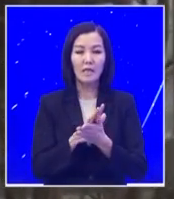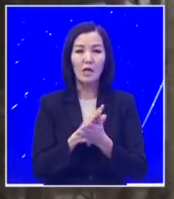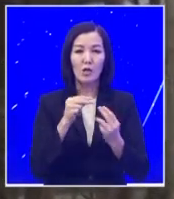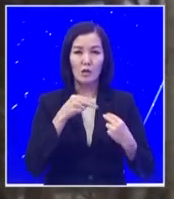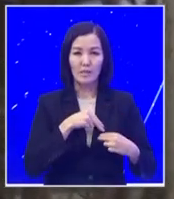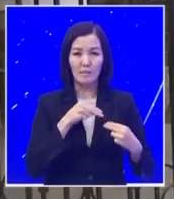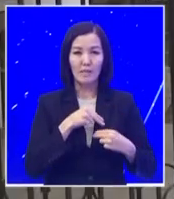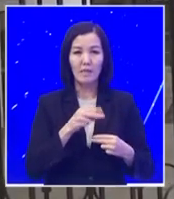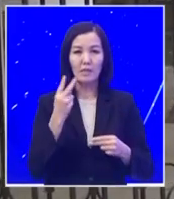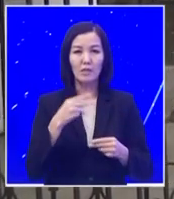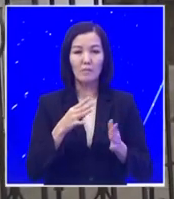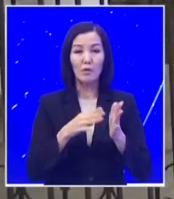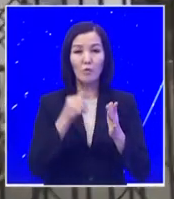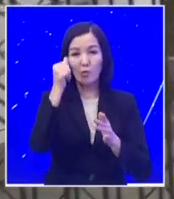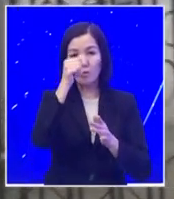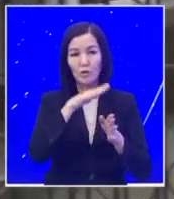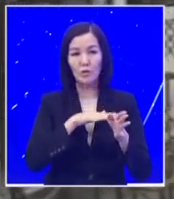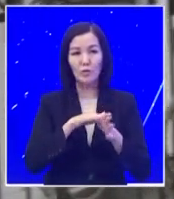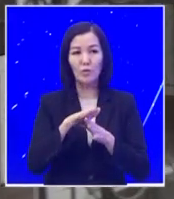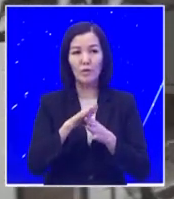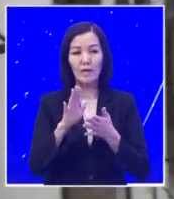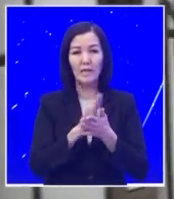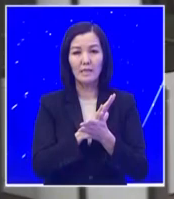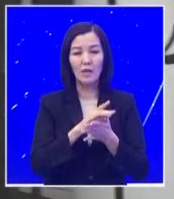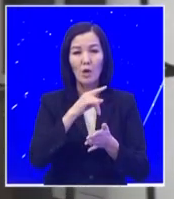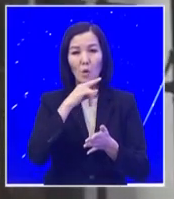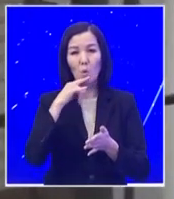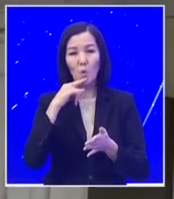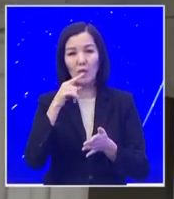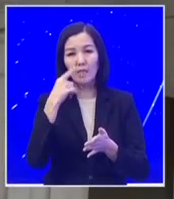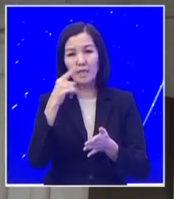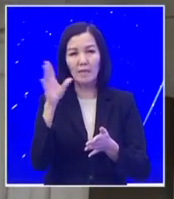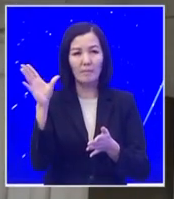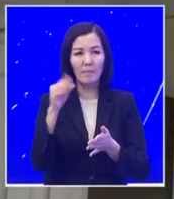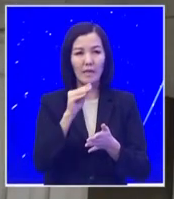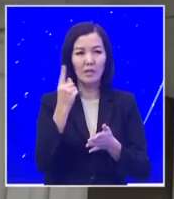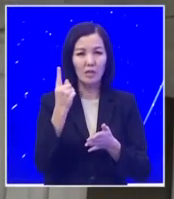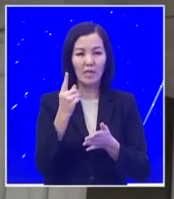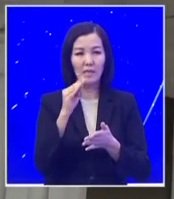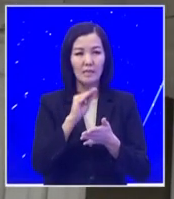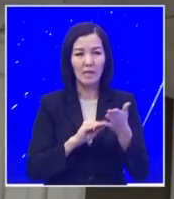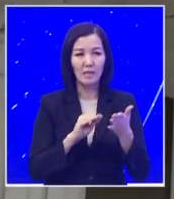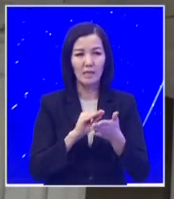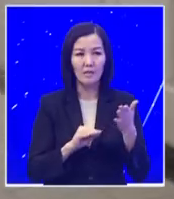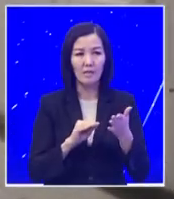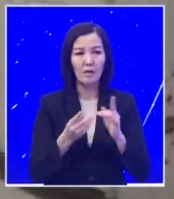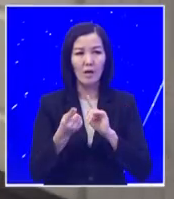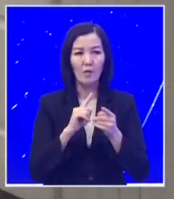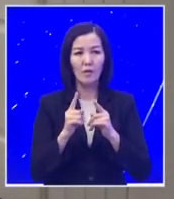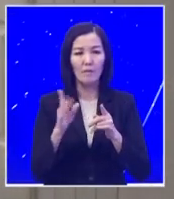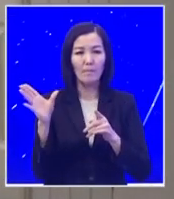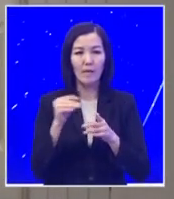етіп жүргеніне 29 жыл. Басылымдағы орыс тілді ақпараттың бар жүгін жалғыз өзі ауырсынбай арқалап